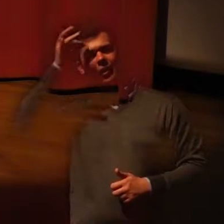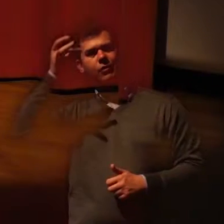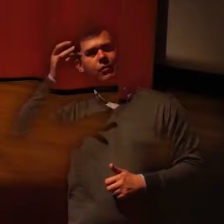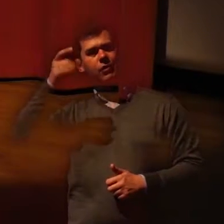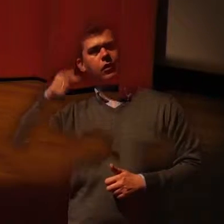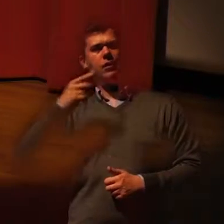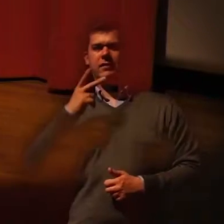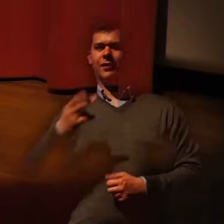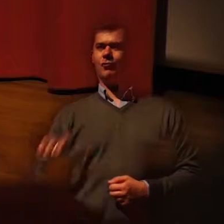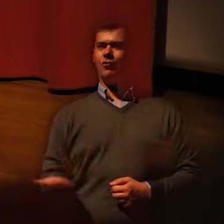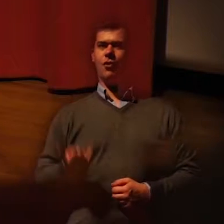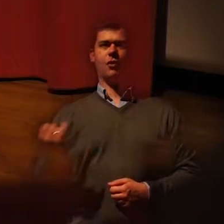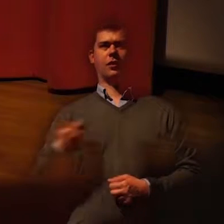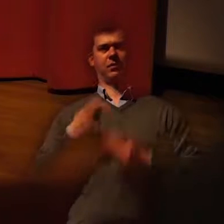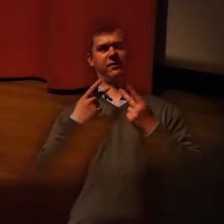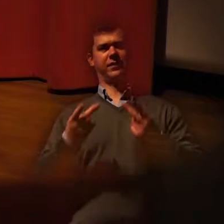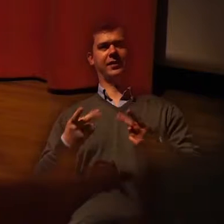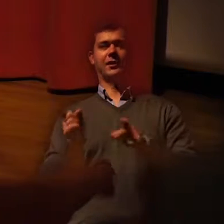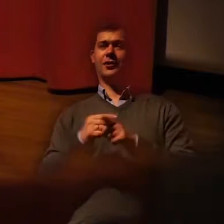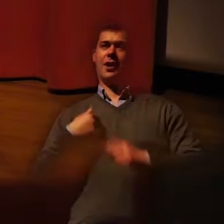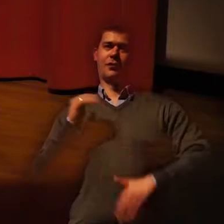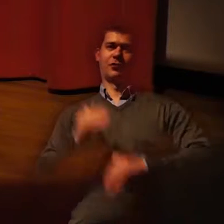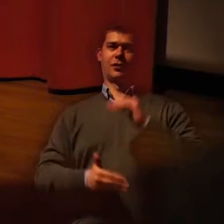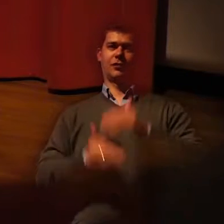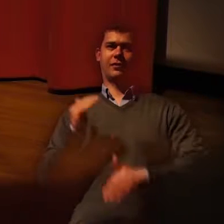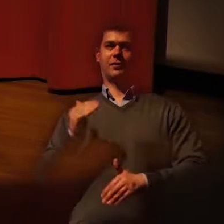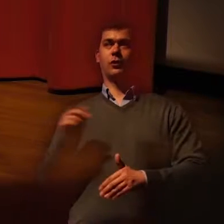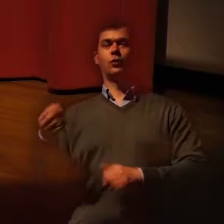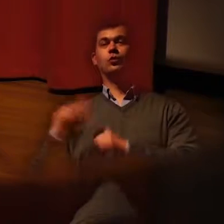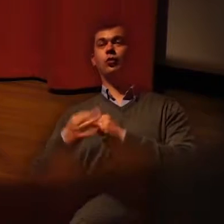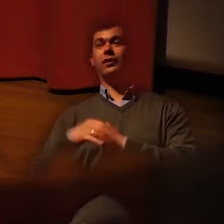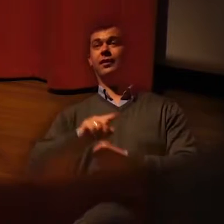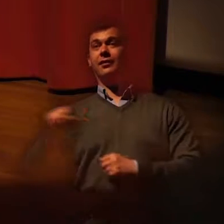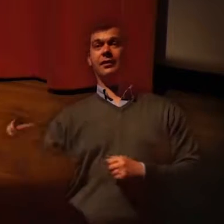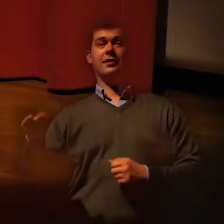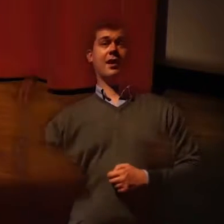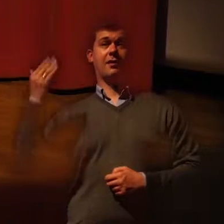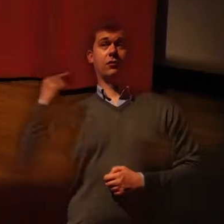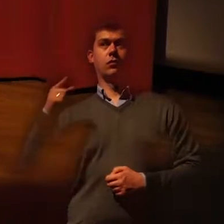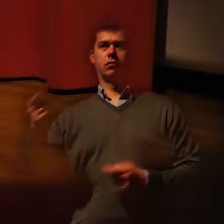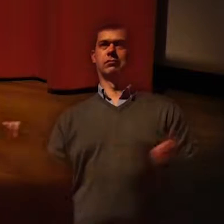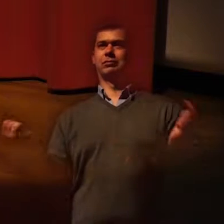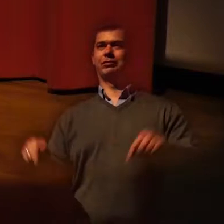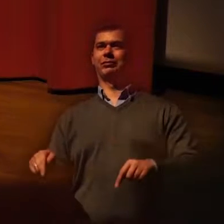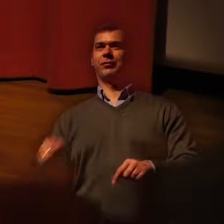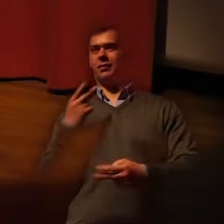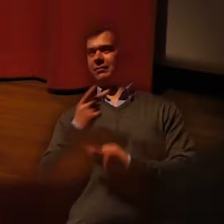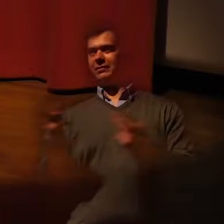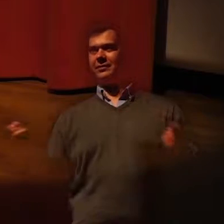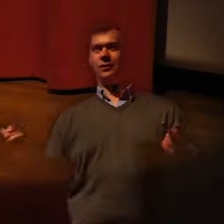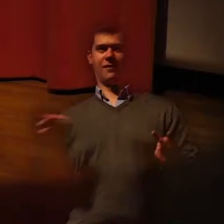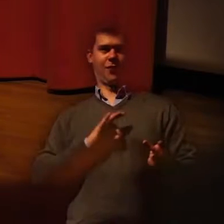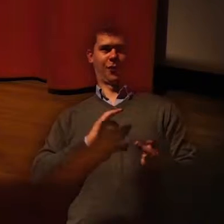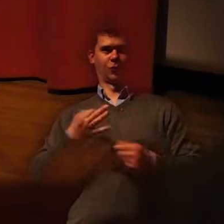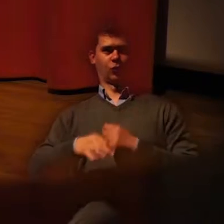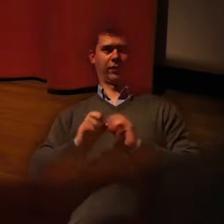stale jest obecne w moim nauczaniu jestem bardzo też szczęśliwa bo moje studentki dawne są tutaj na sali I bardzo się cieszę Kiedy mogę